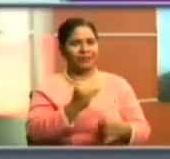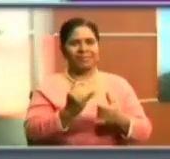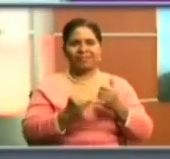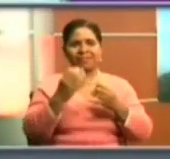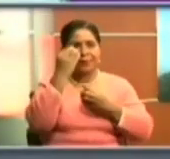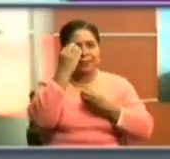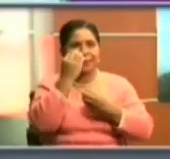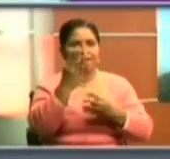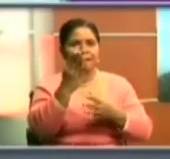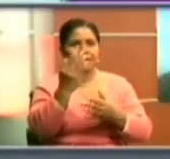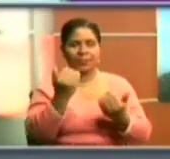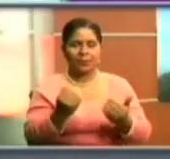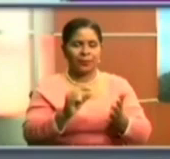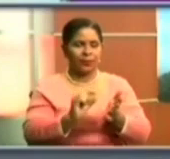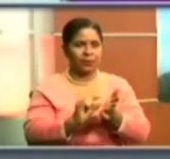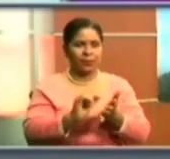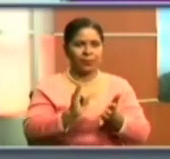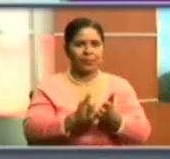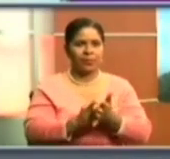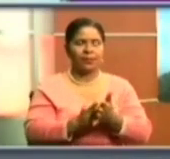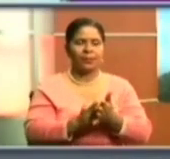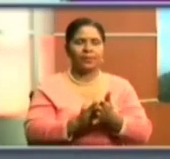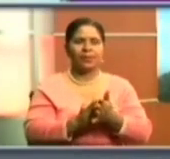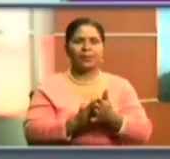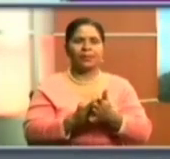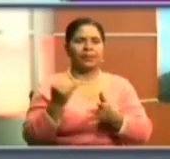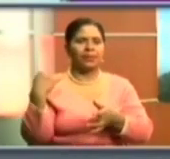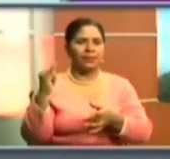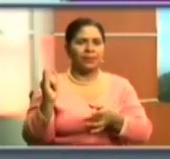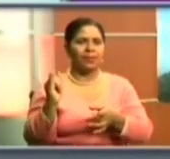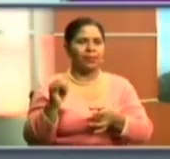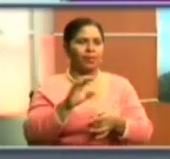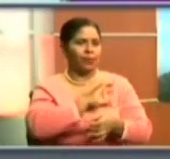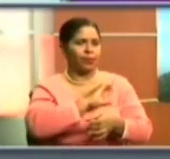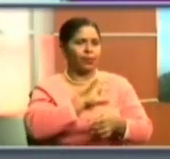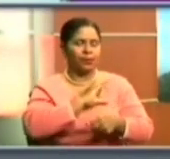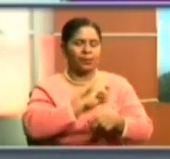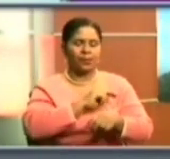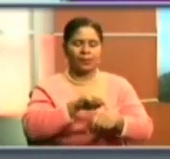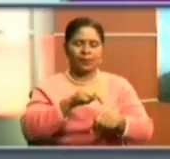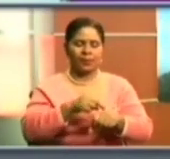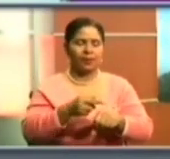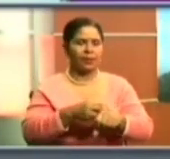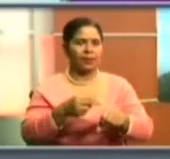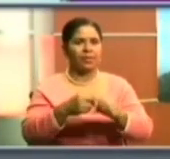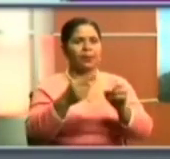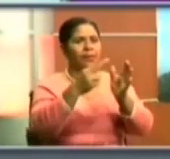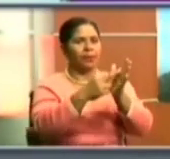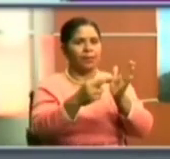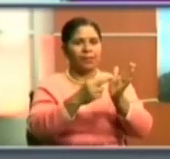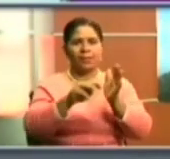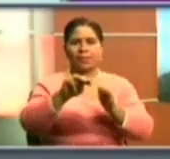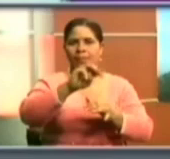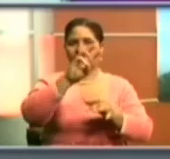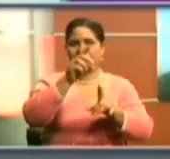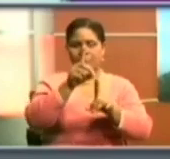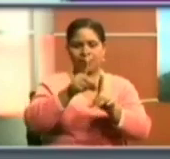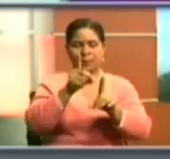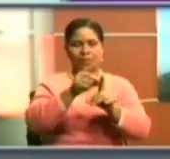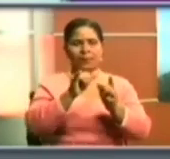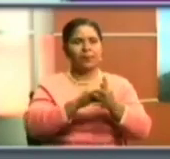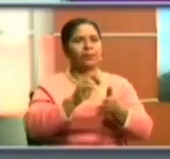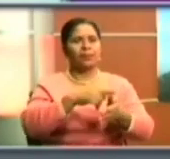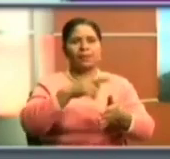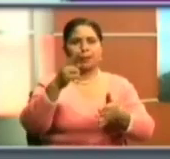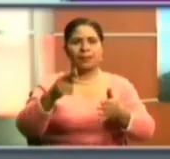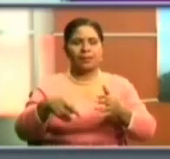dernière information dans le journal, ça, inspection générale police nationale d'Haïti, présenté mercredi 6 décembre.